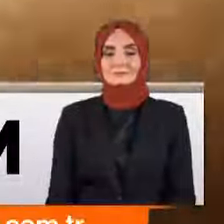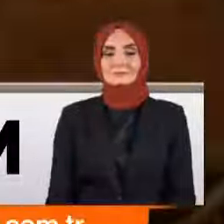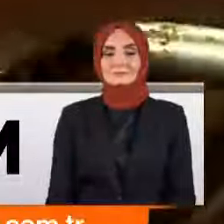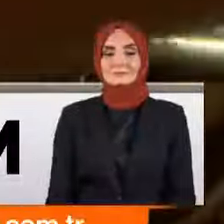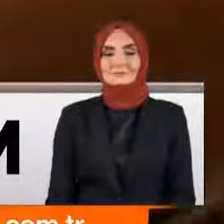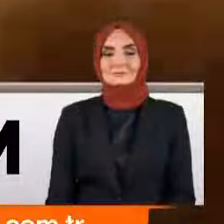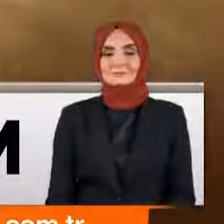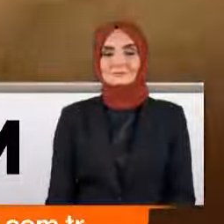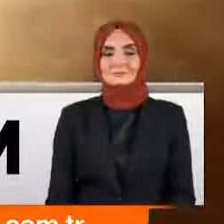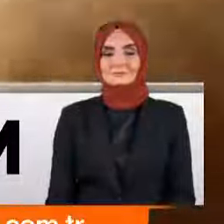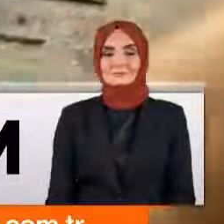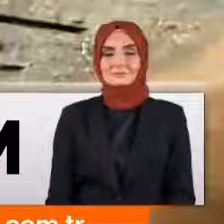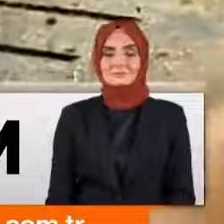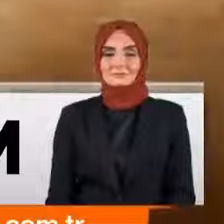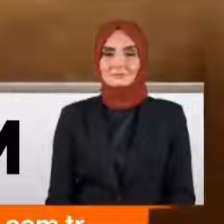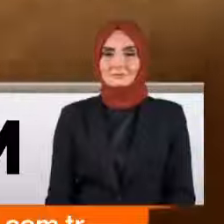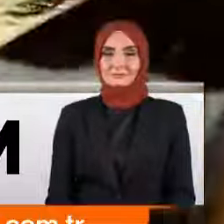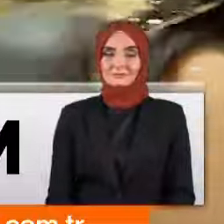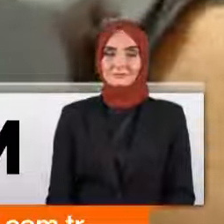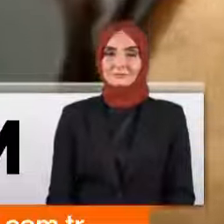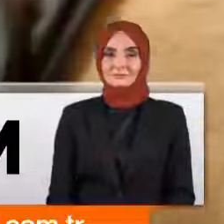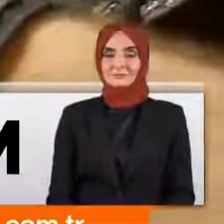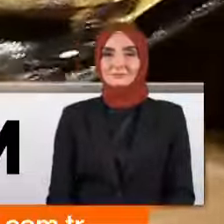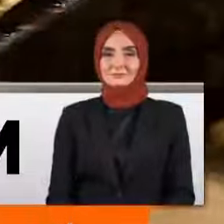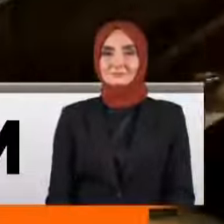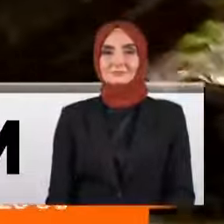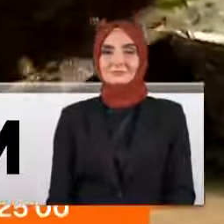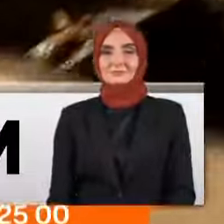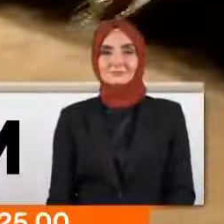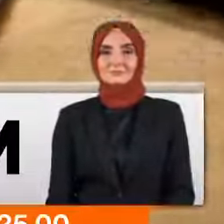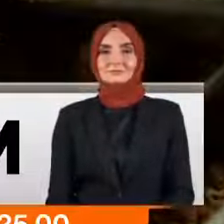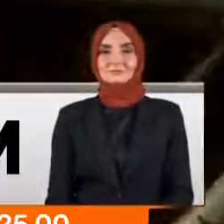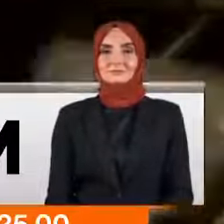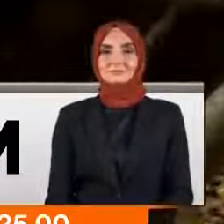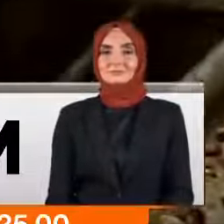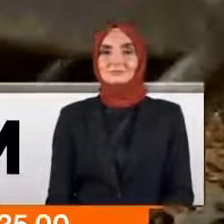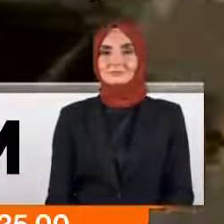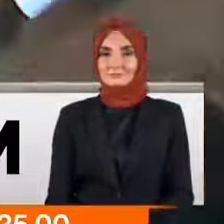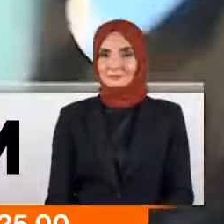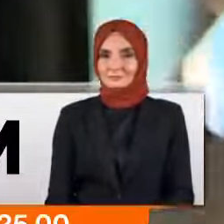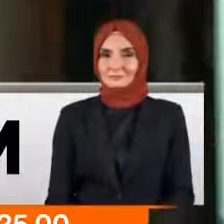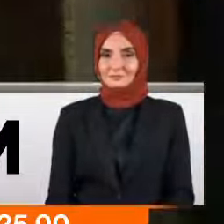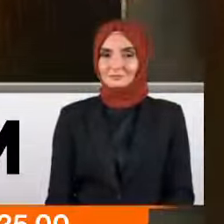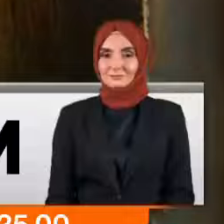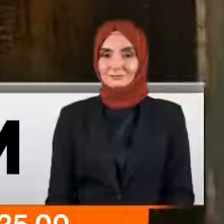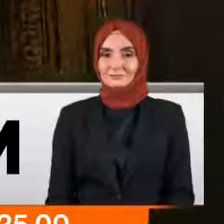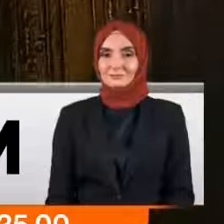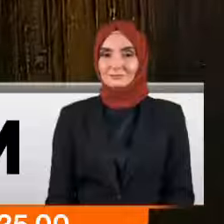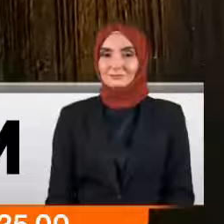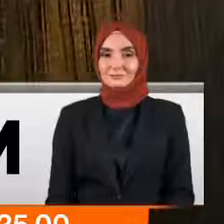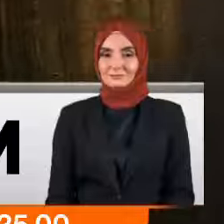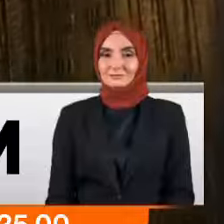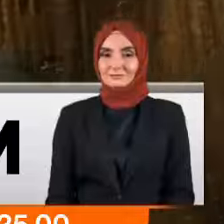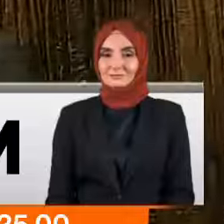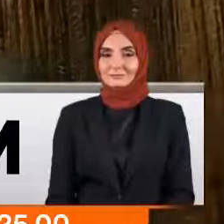olarak. Geri kalan soslarımız kendi özel el yapımız. Soslar lezzete lezzet katıyor. Ne var? Hangi baharatlar var? Beyaz ete gidecek